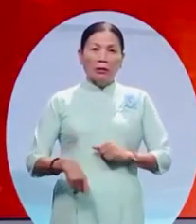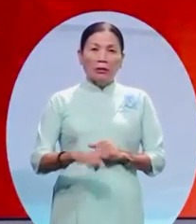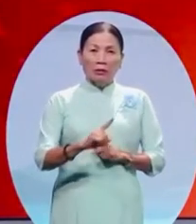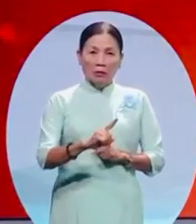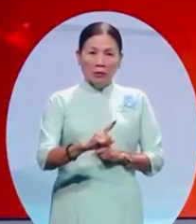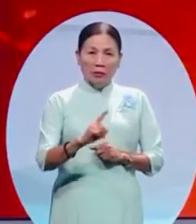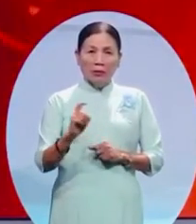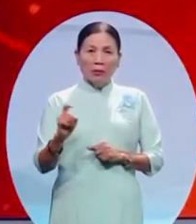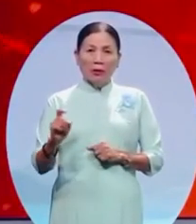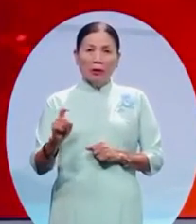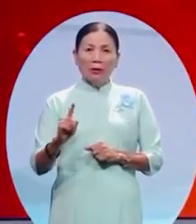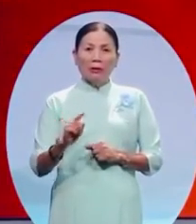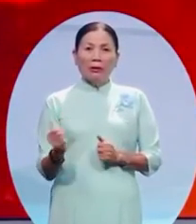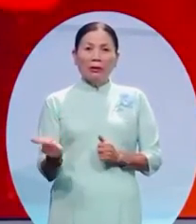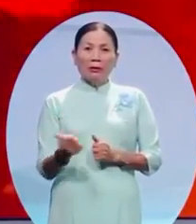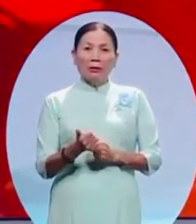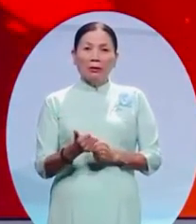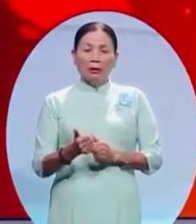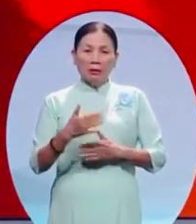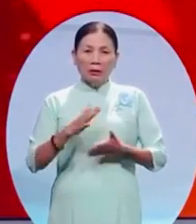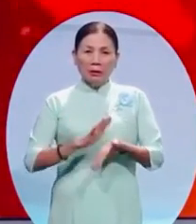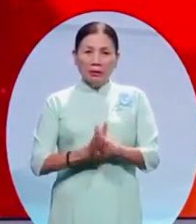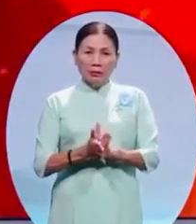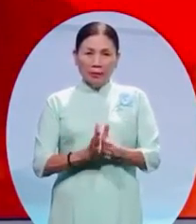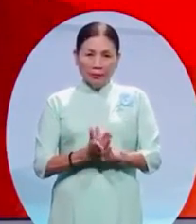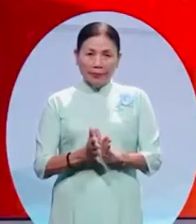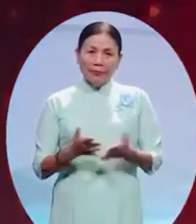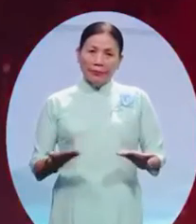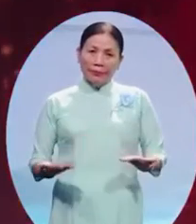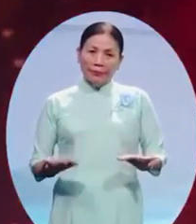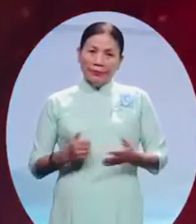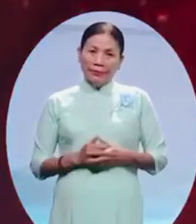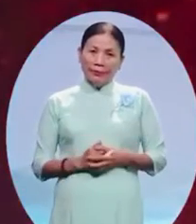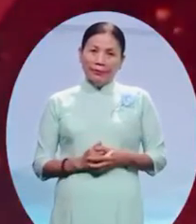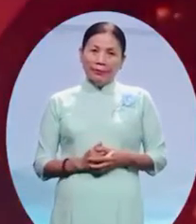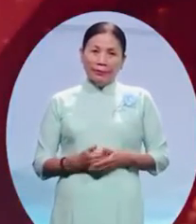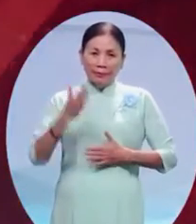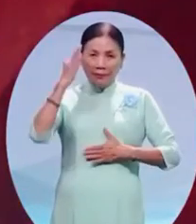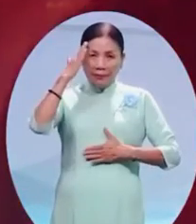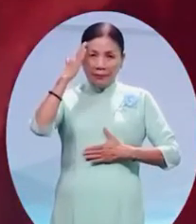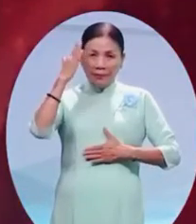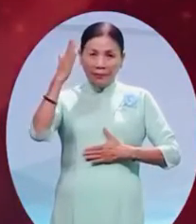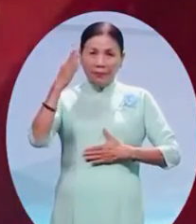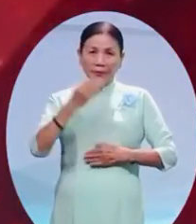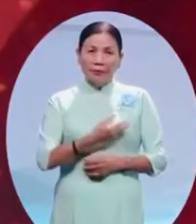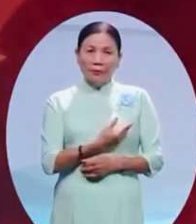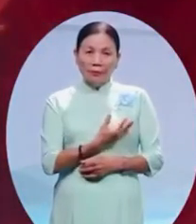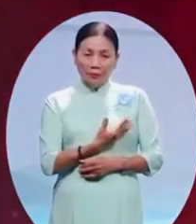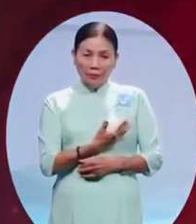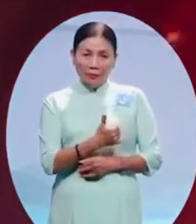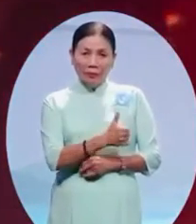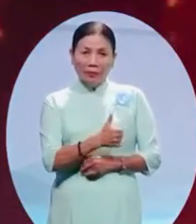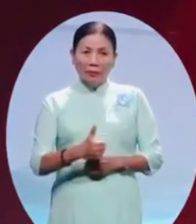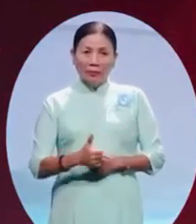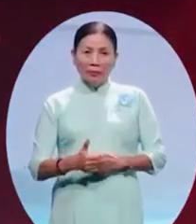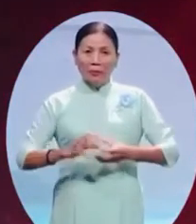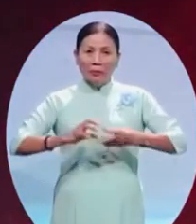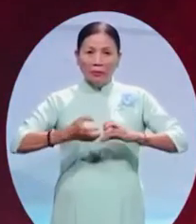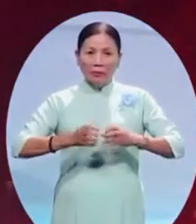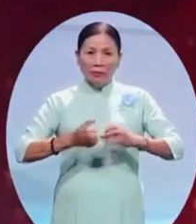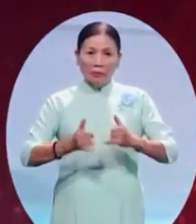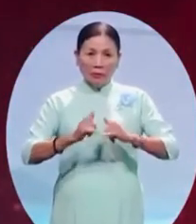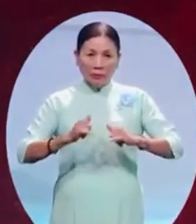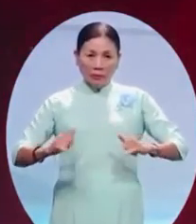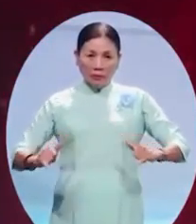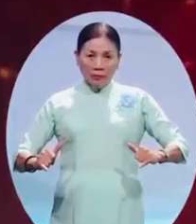corona COVID-19 đang diễn biến phức tạp như hiện nay. Hiểu được nỗi lo lắng của bà con nông dân, Hội Doanh nhân trẻ Việt Nam đã phát